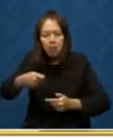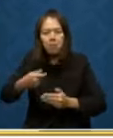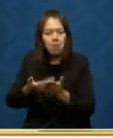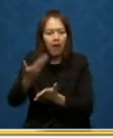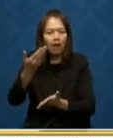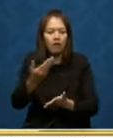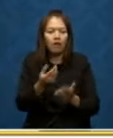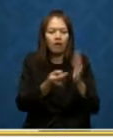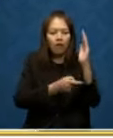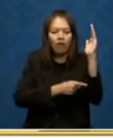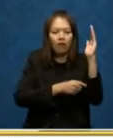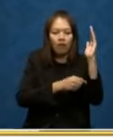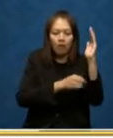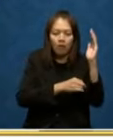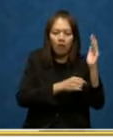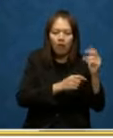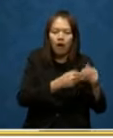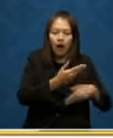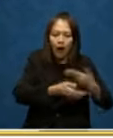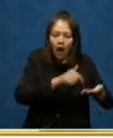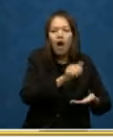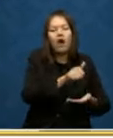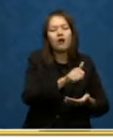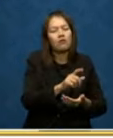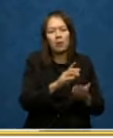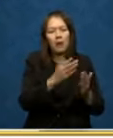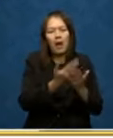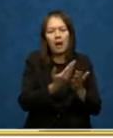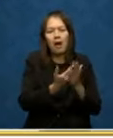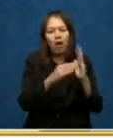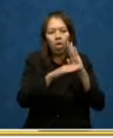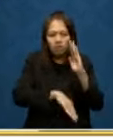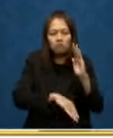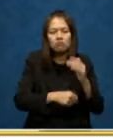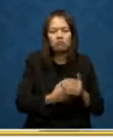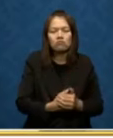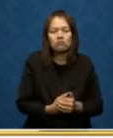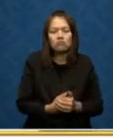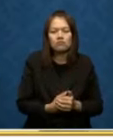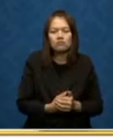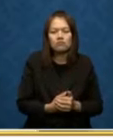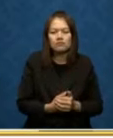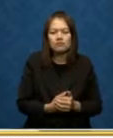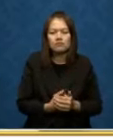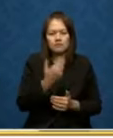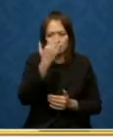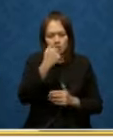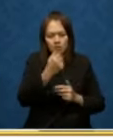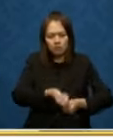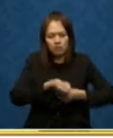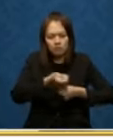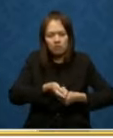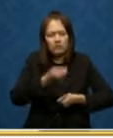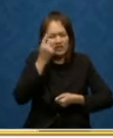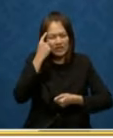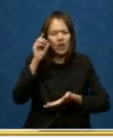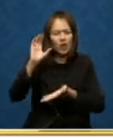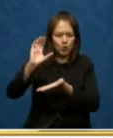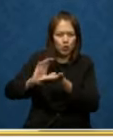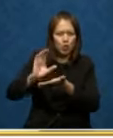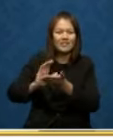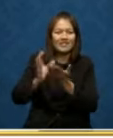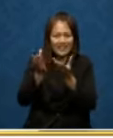ยางพาราเทียบจากการใส่ปุ๋ยยางปาล์มน้ำมันแล้วก็ได้ผลปาล์มดิบนะครับอันนี้เกษตรกรยังไม่คิดต้นทุนในเรื่องของ